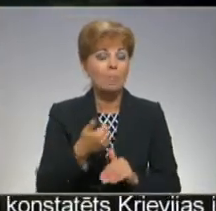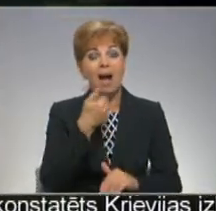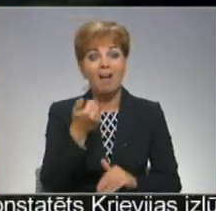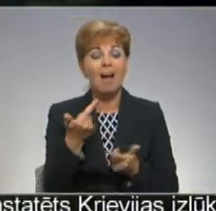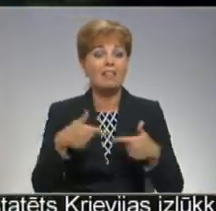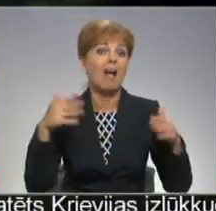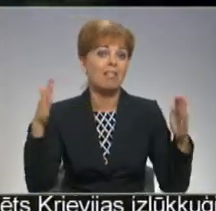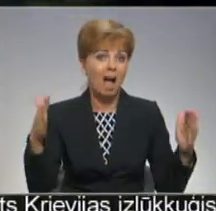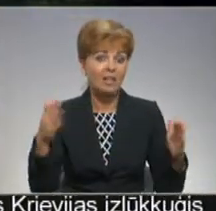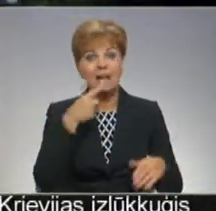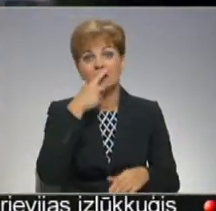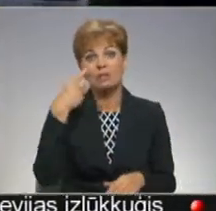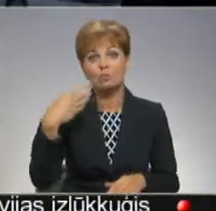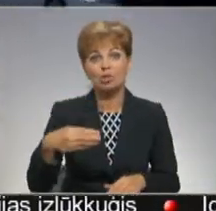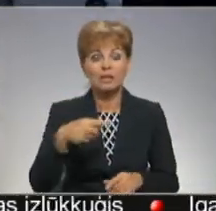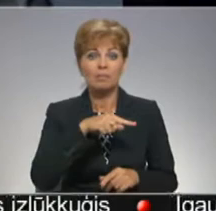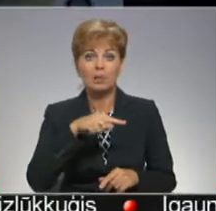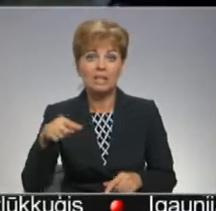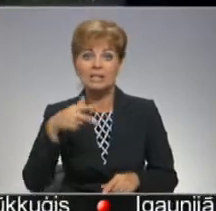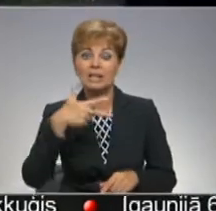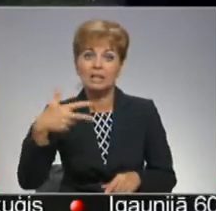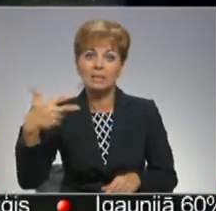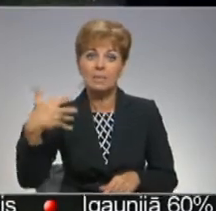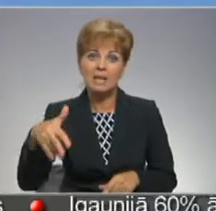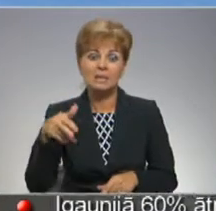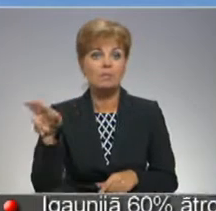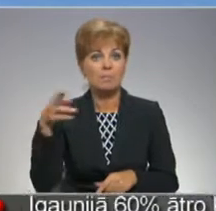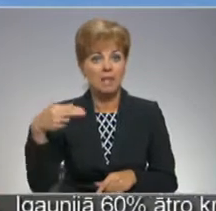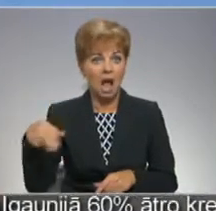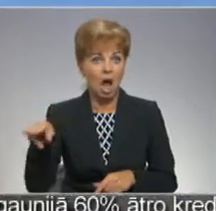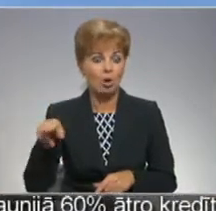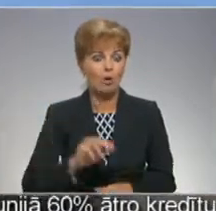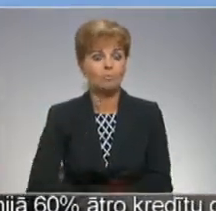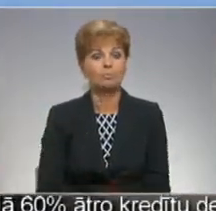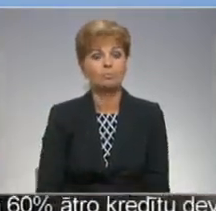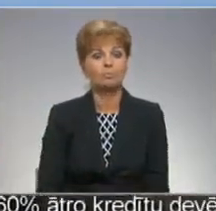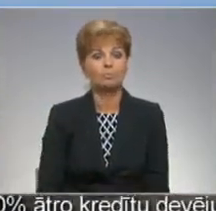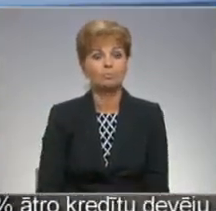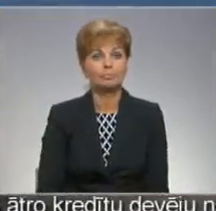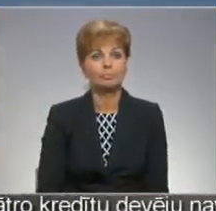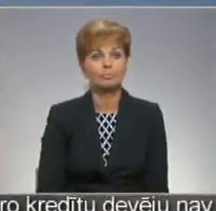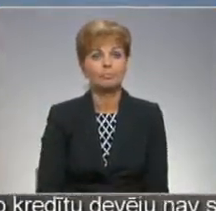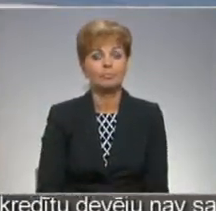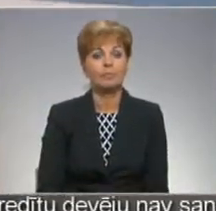laikā tie ir 140 līdz 350 eiro. Salga Dreimane, Edvīns Svēlis, aizputs televīzija.